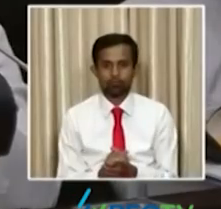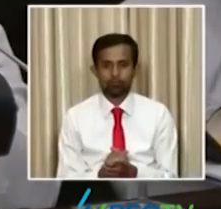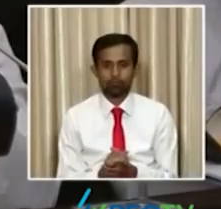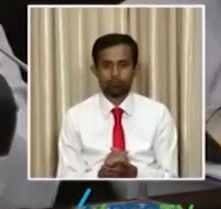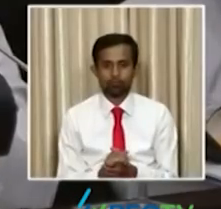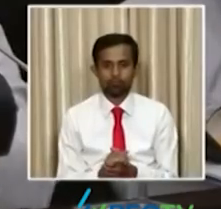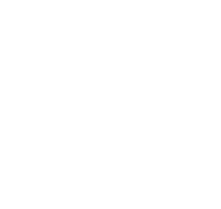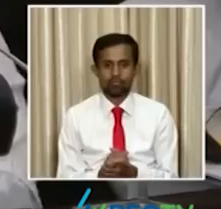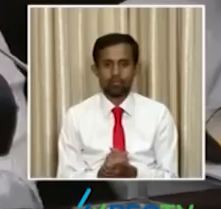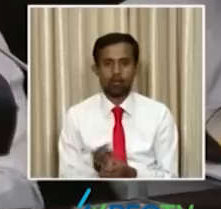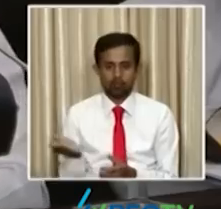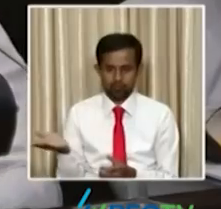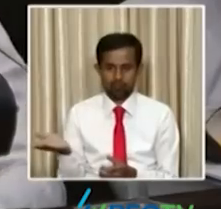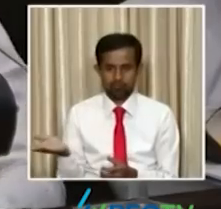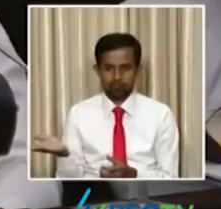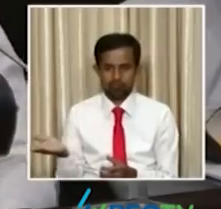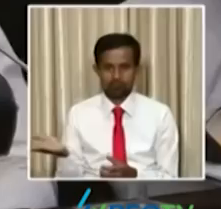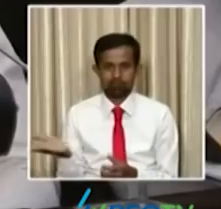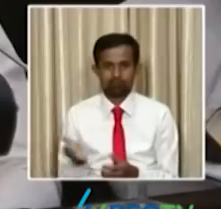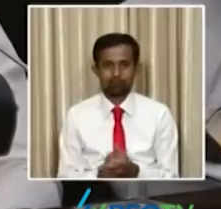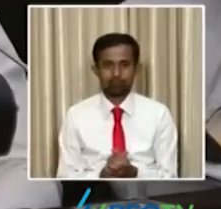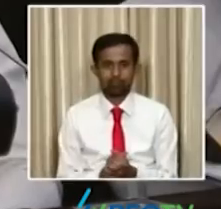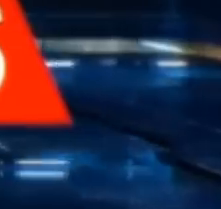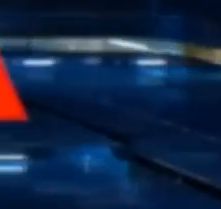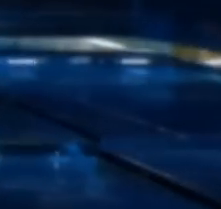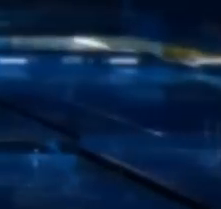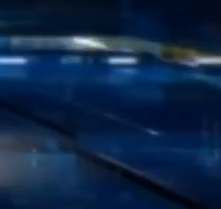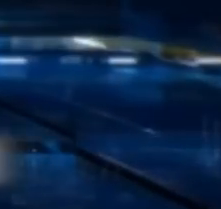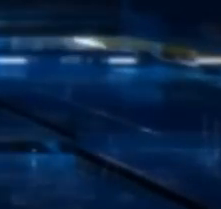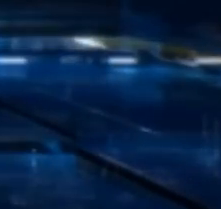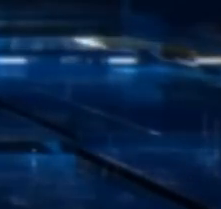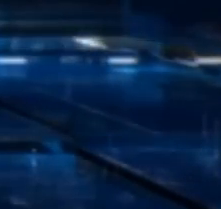තියෙන්නේ. මේ මං ගාව ඉන්න අපේ පක්ෂයේ දෙන්නම නීතිඥ මාතුරු.